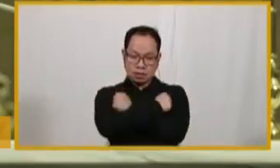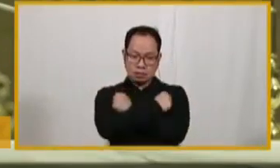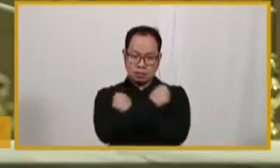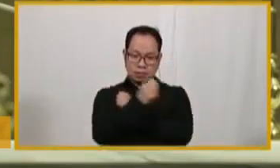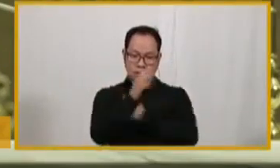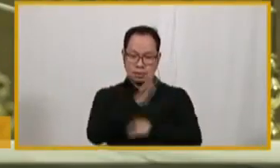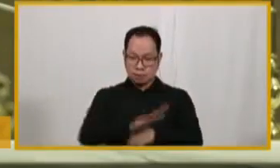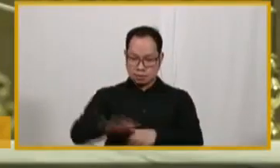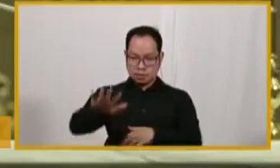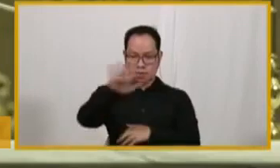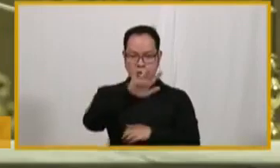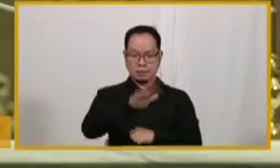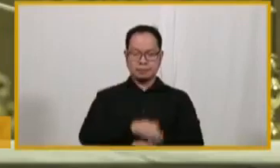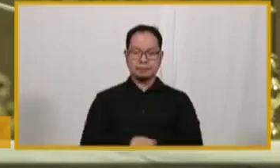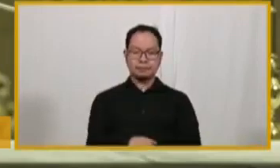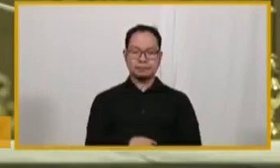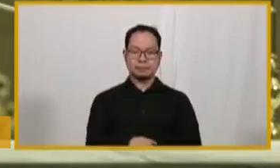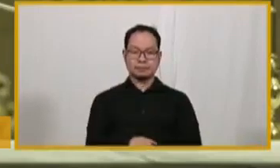kanila.